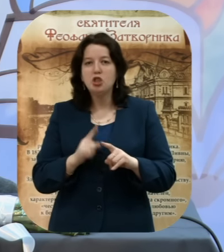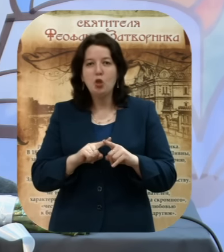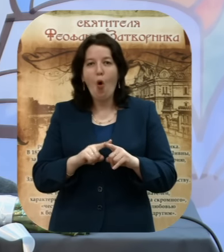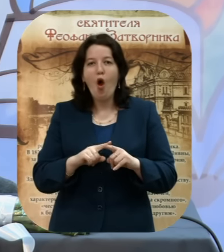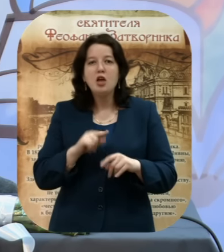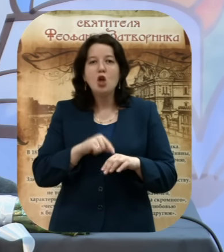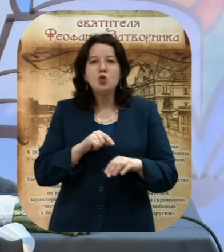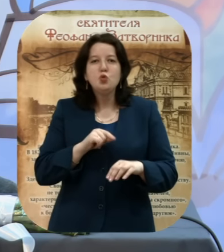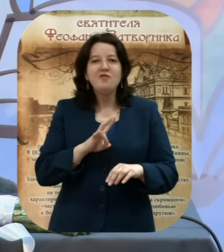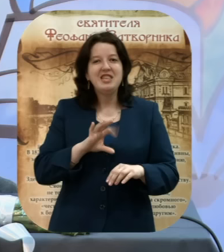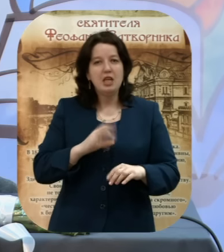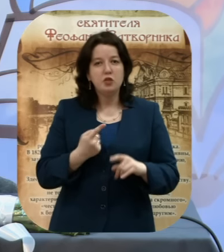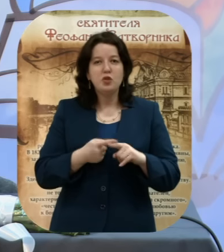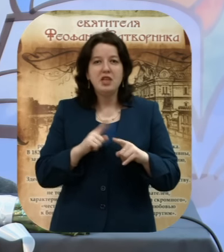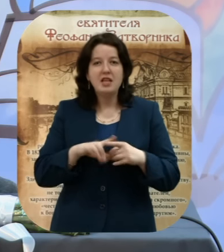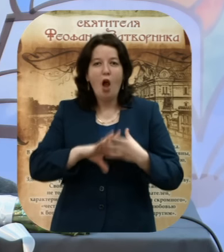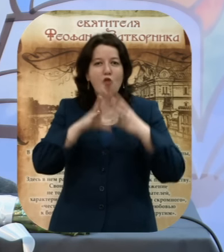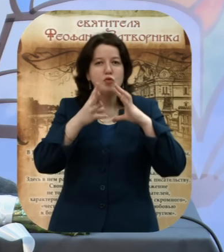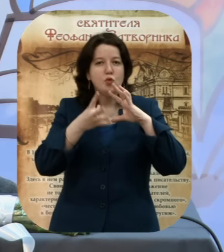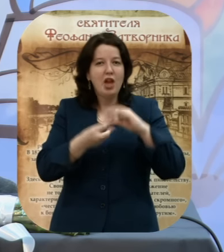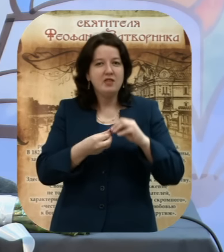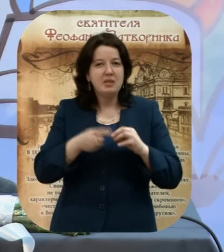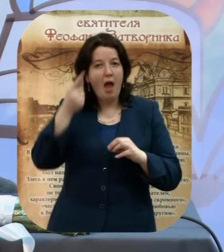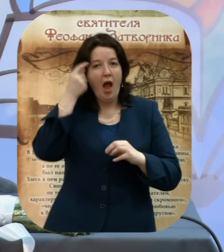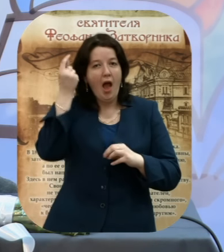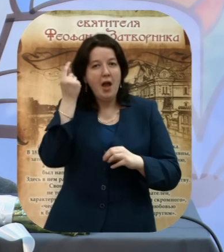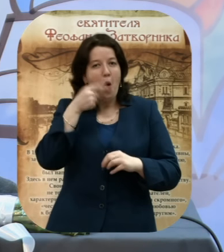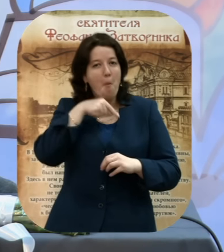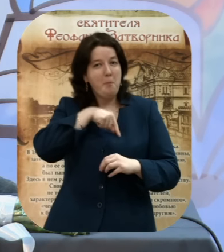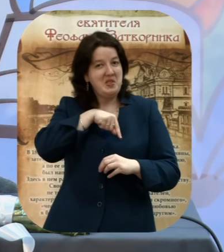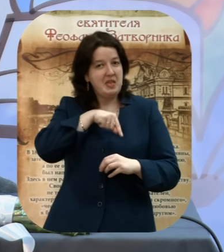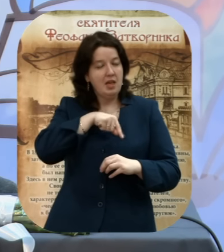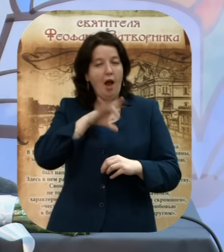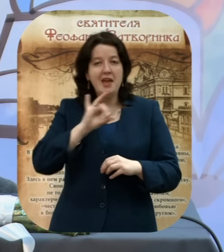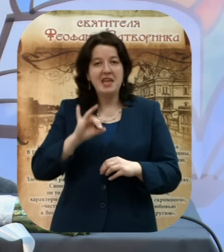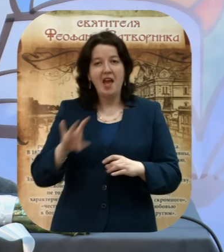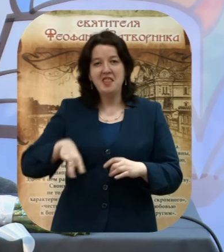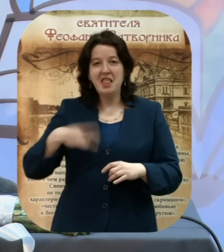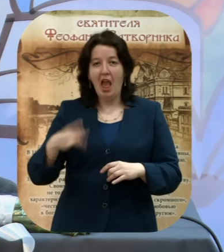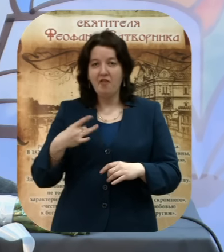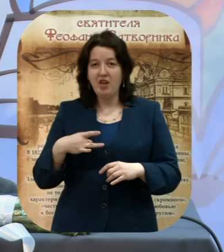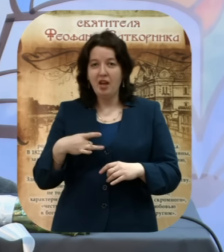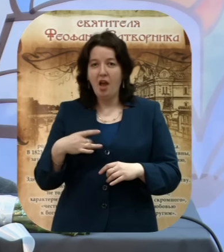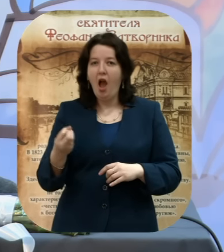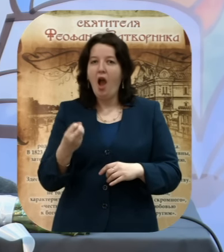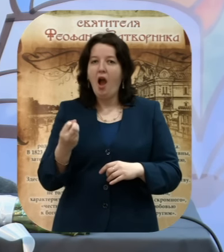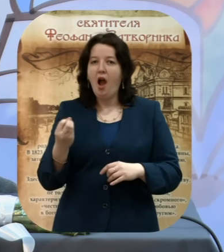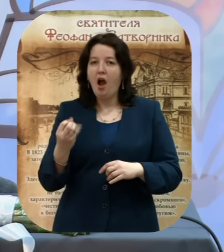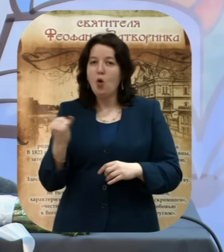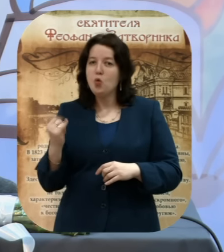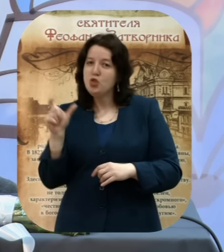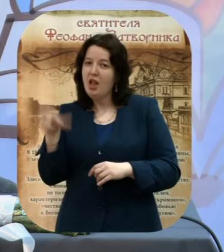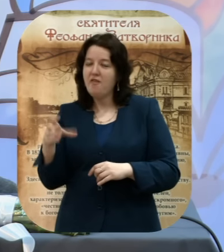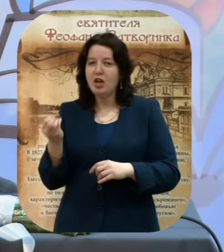как психика и нервы. А у человека, кроме этого, есть еще нечто.